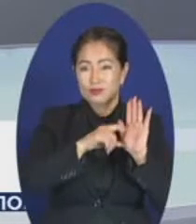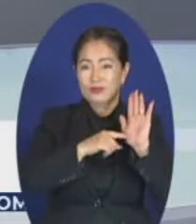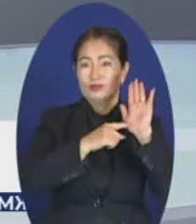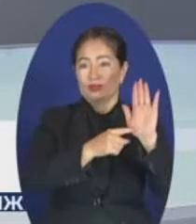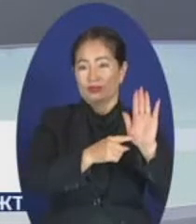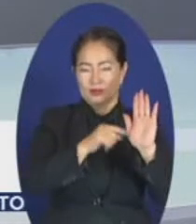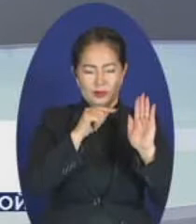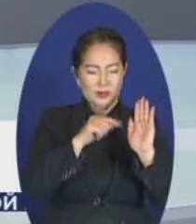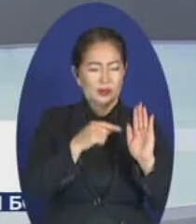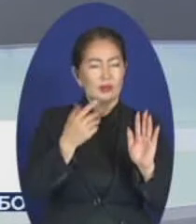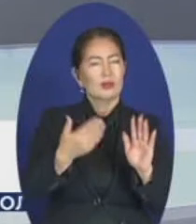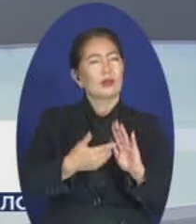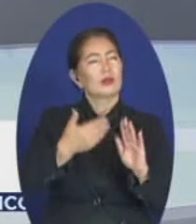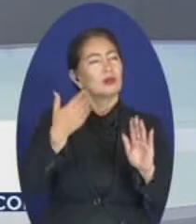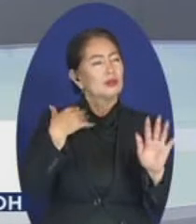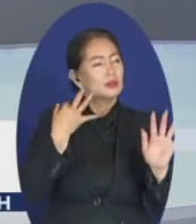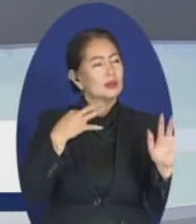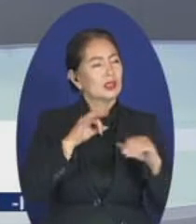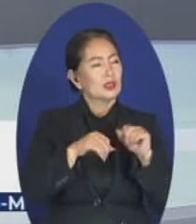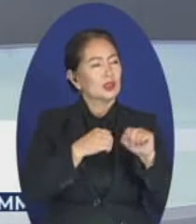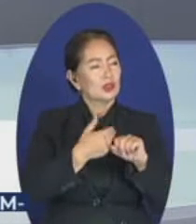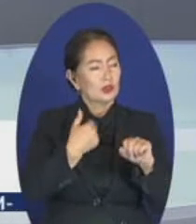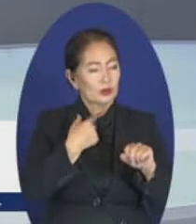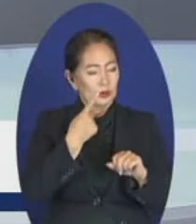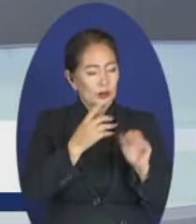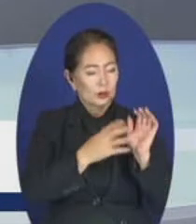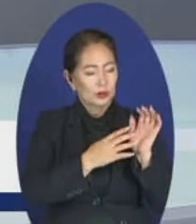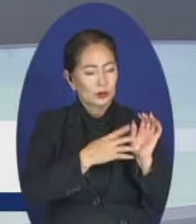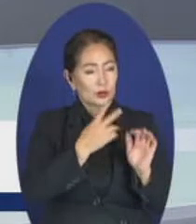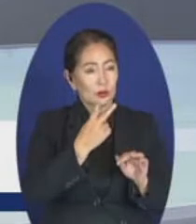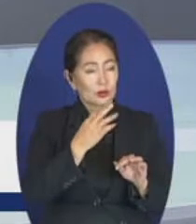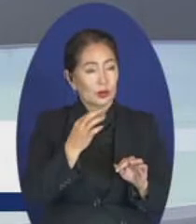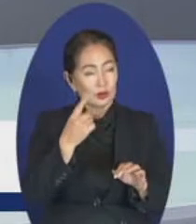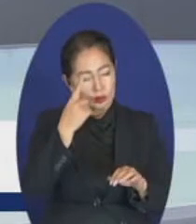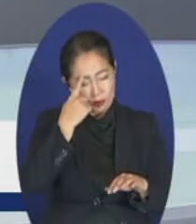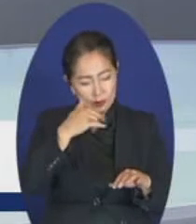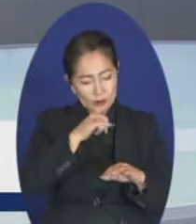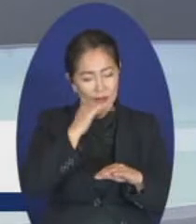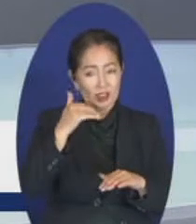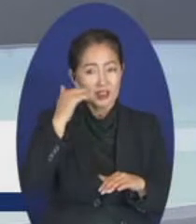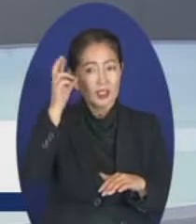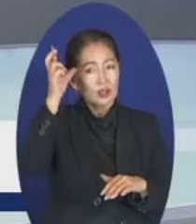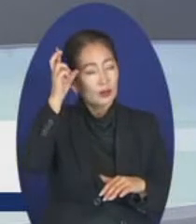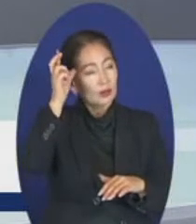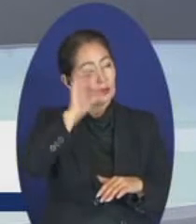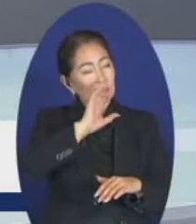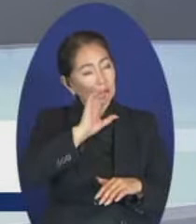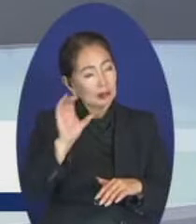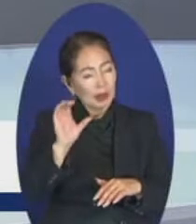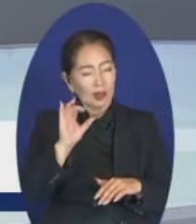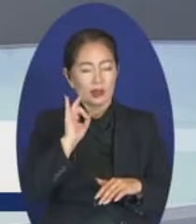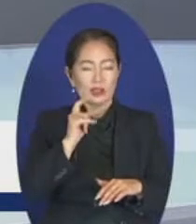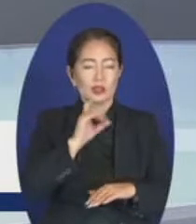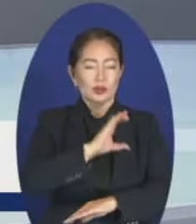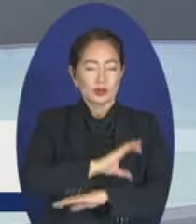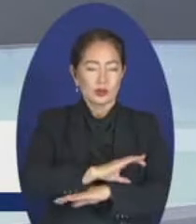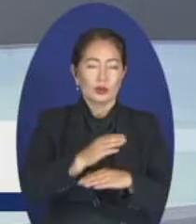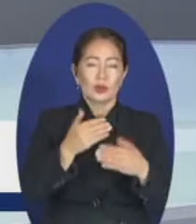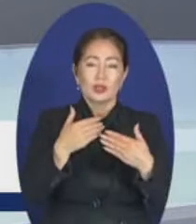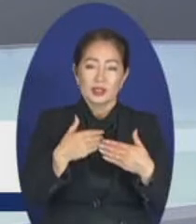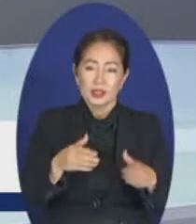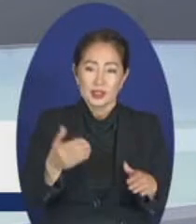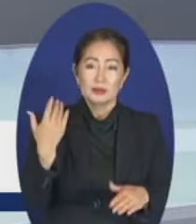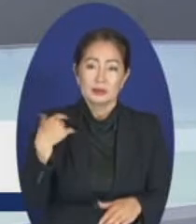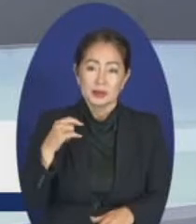залсан байна. Одоогоос 80 жилийн өмнө буюу 1942 онд Монгол улсын дээд боловсролын ууган байгууллага Монгол улсын их сургууль үүд